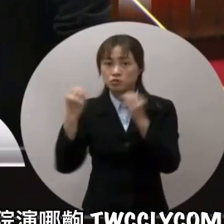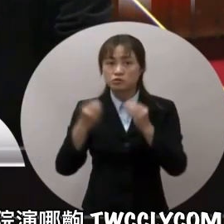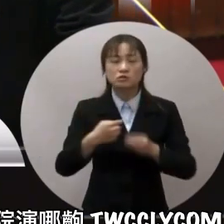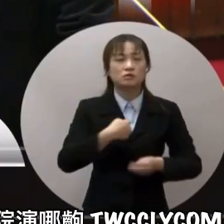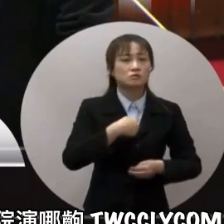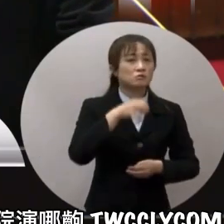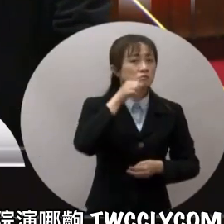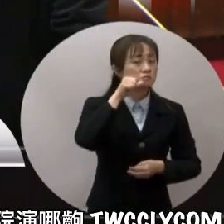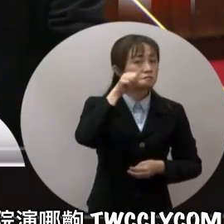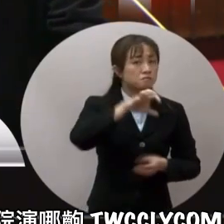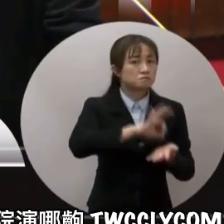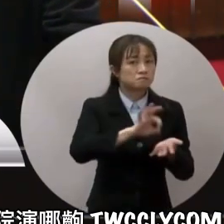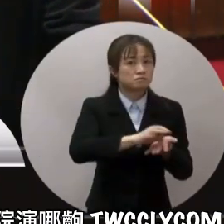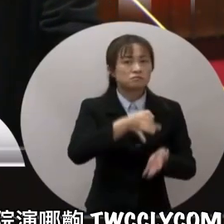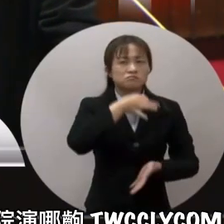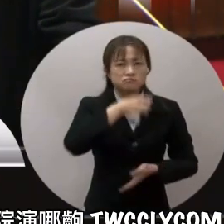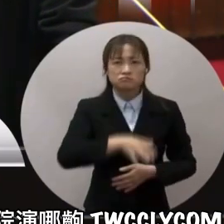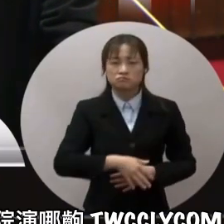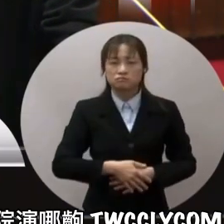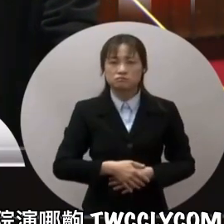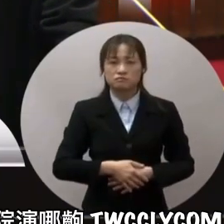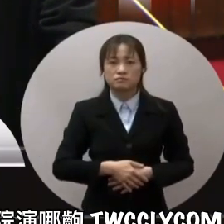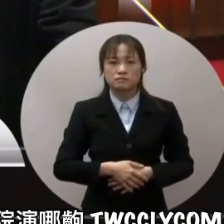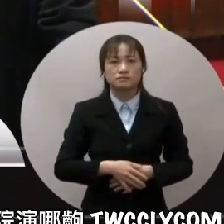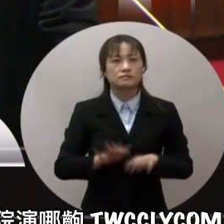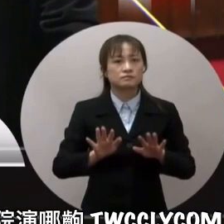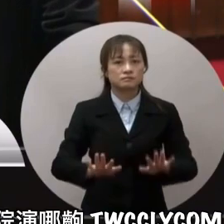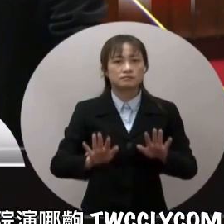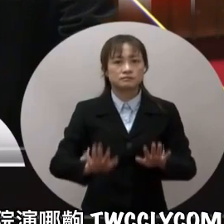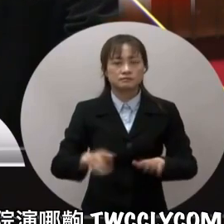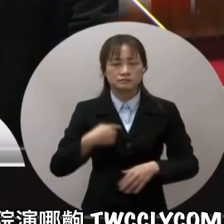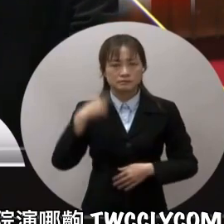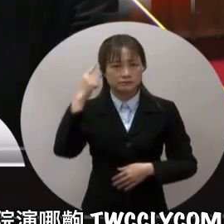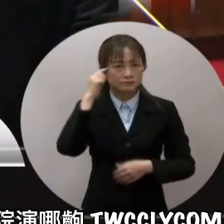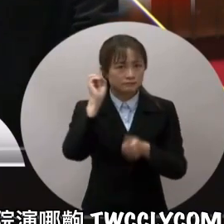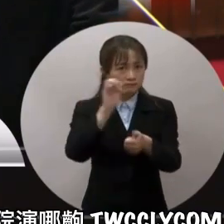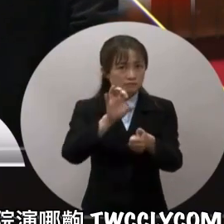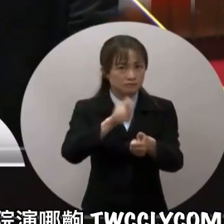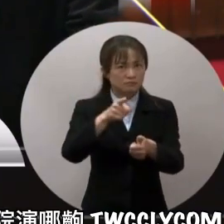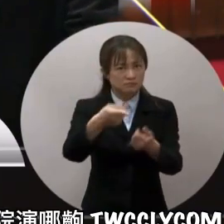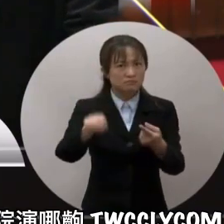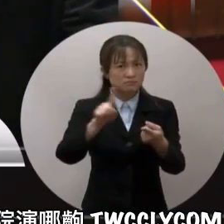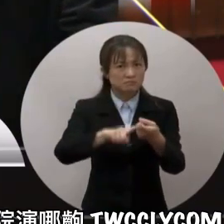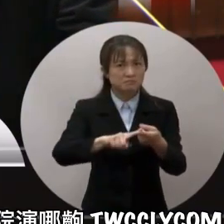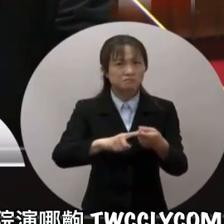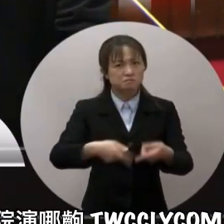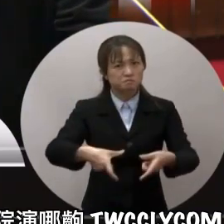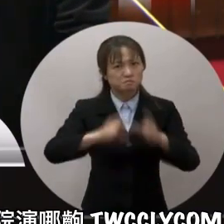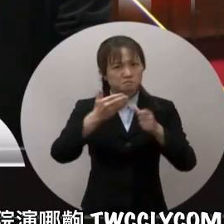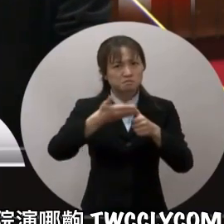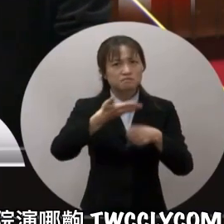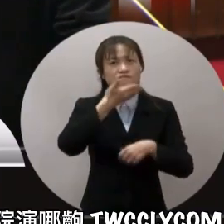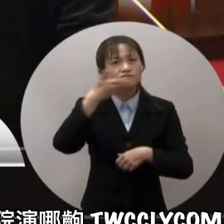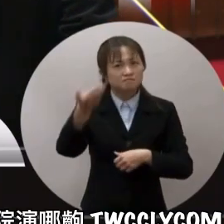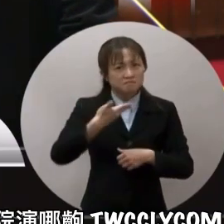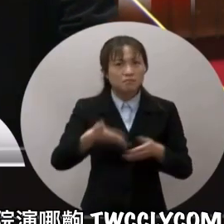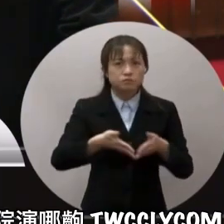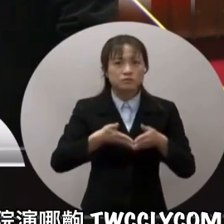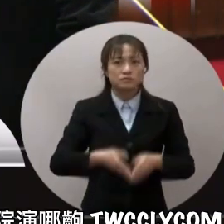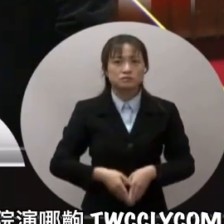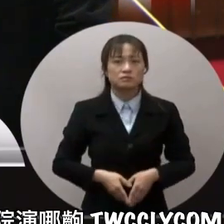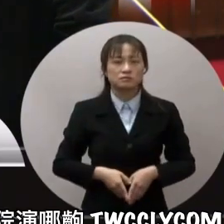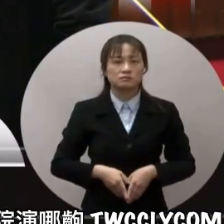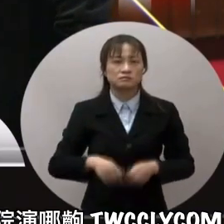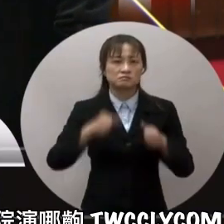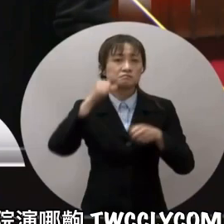講所以今天我跟妳說妳也要跟我們回饋一下齁沒有這關是財政困難的